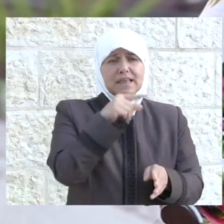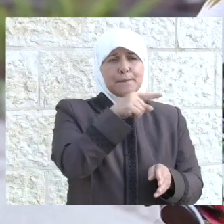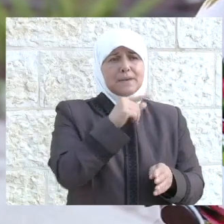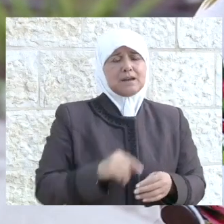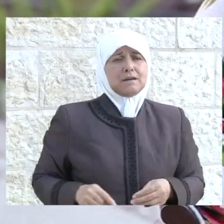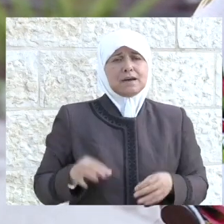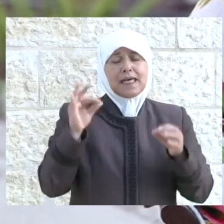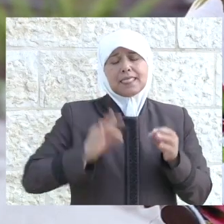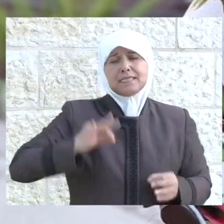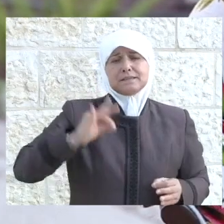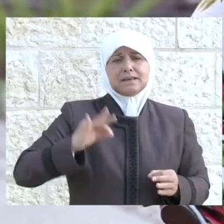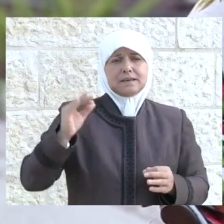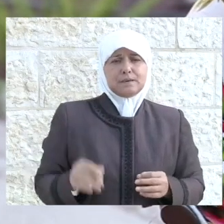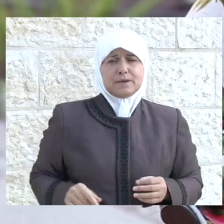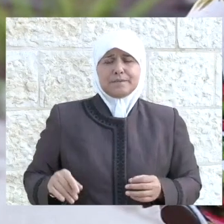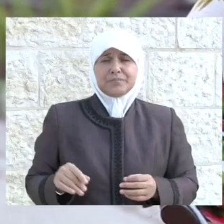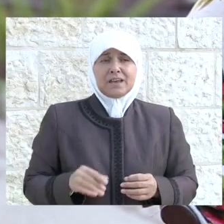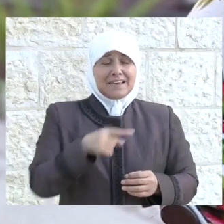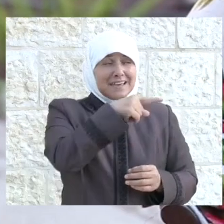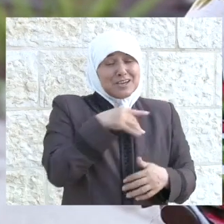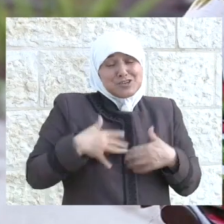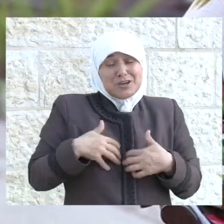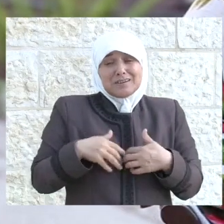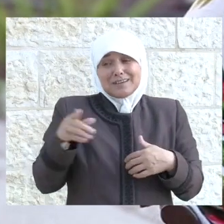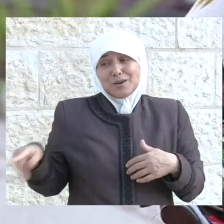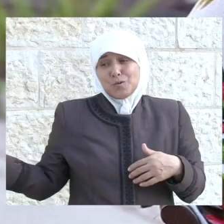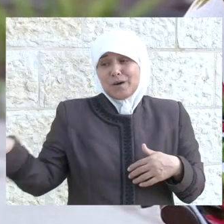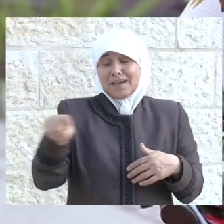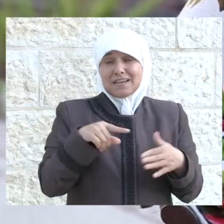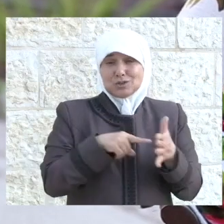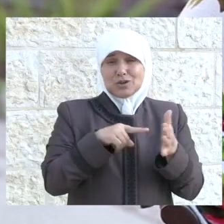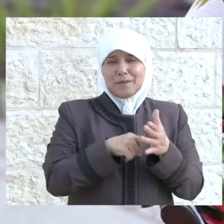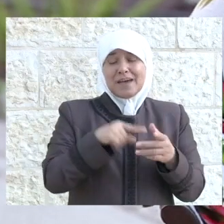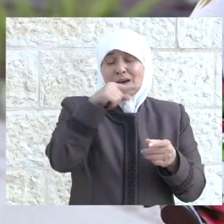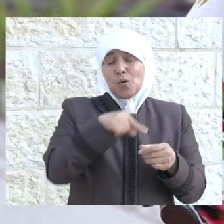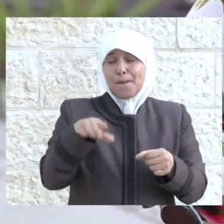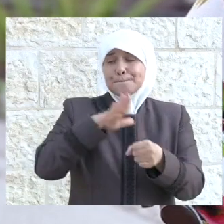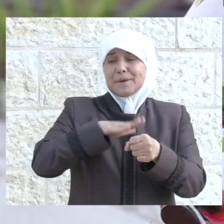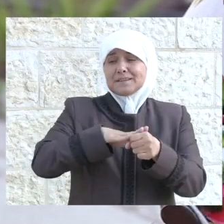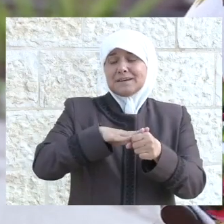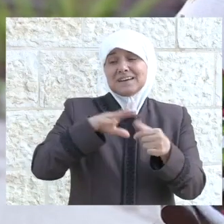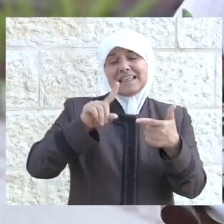شعرت انهم هم البيت الثاني، المكان اللي كيف